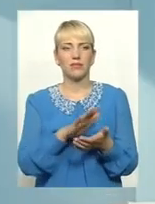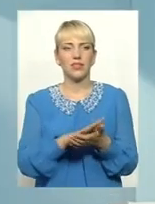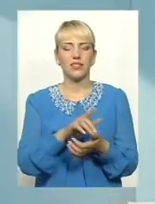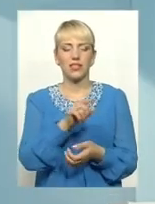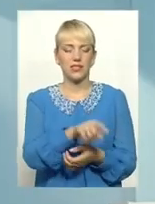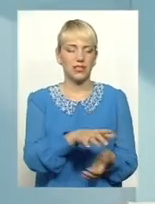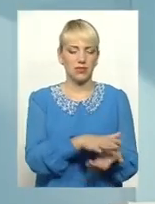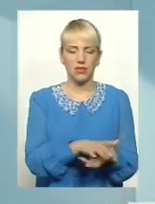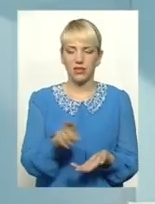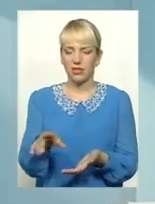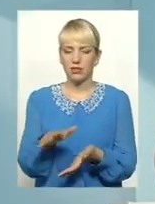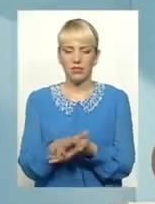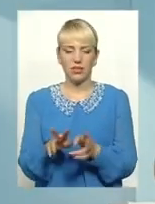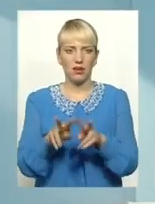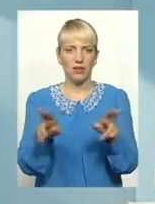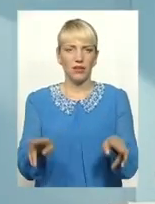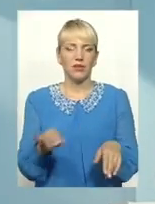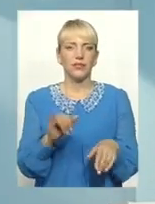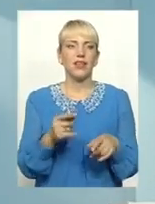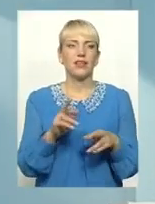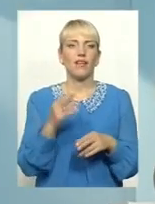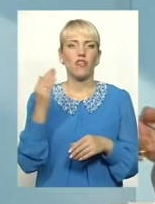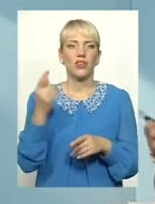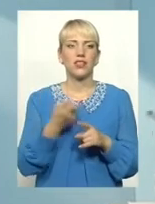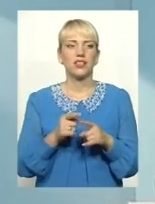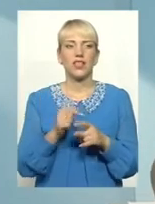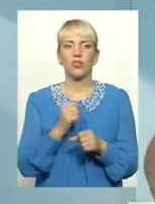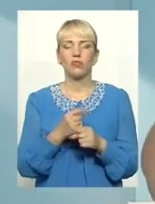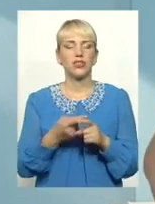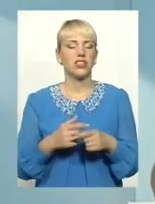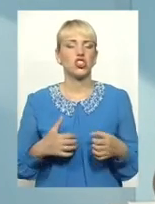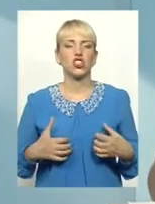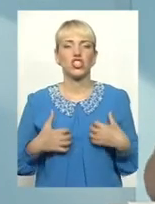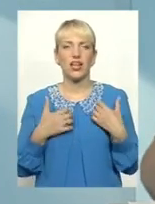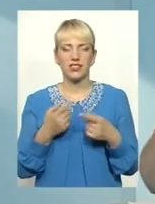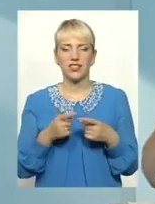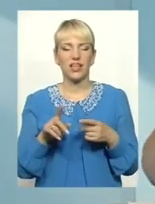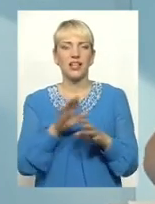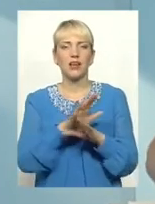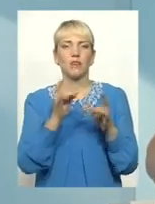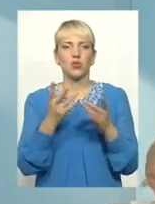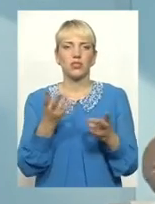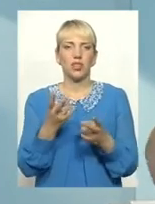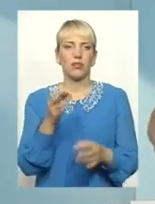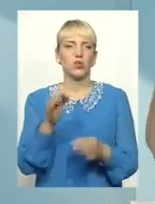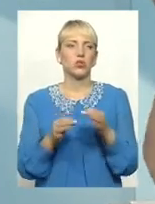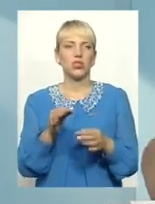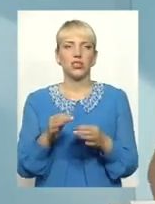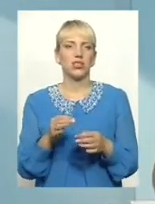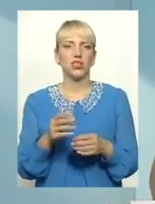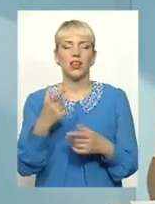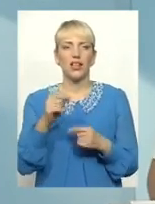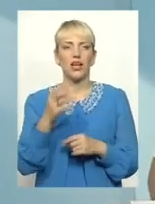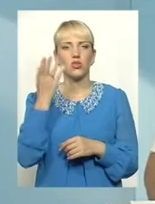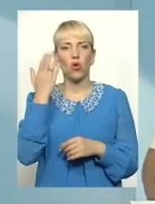сміття, і це сміття. І так, як от, вони це роблять, це просто жах. За це треба не то, що судити, за це треба, не знаю, вони, десь колись